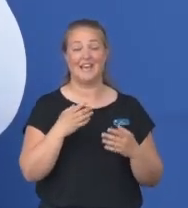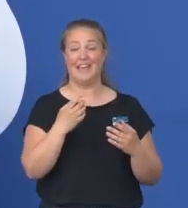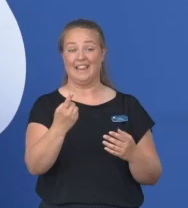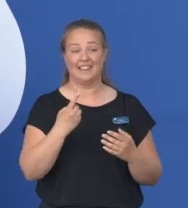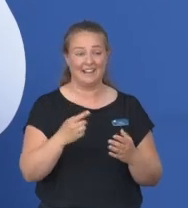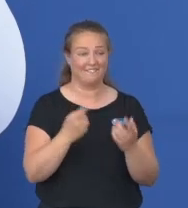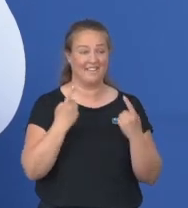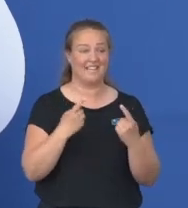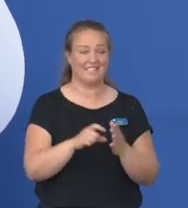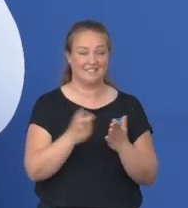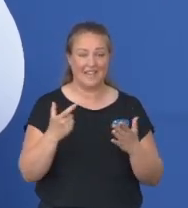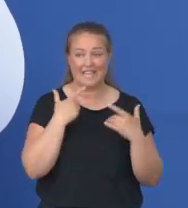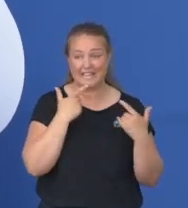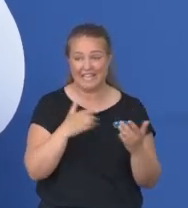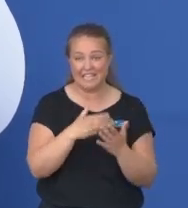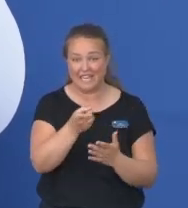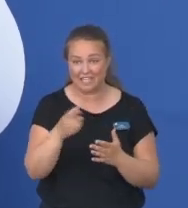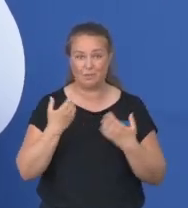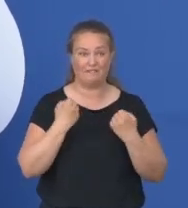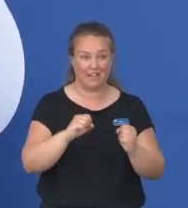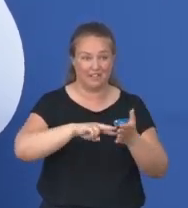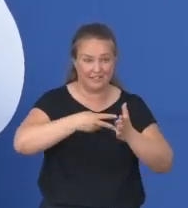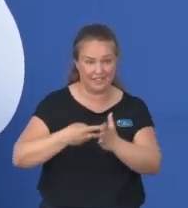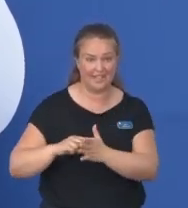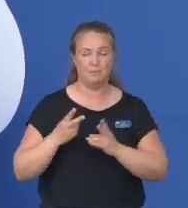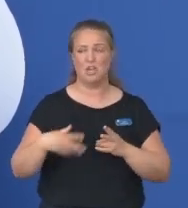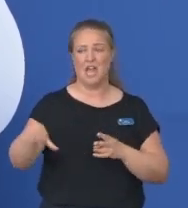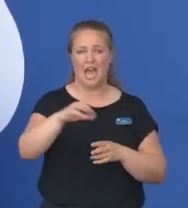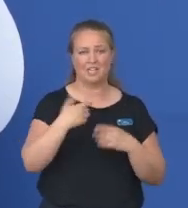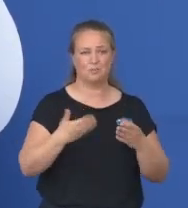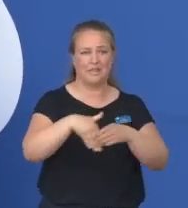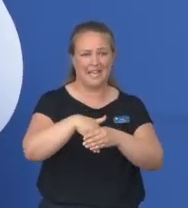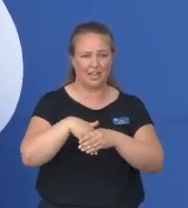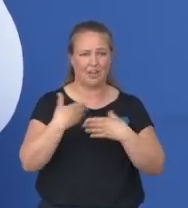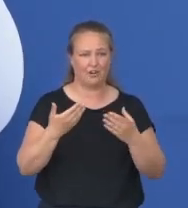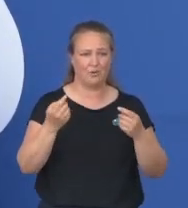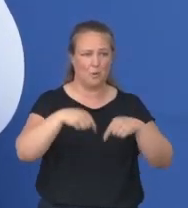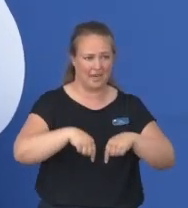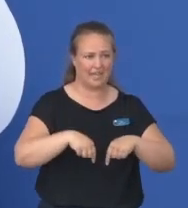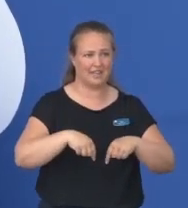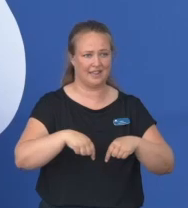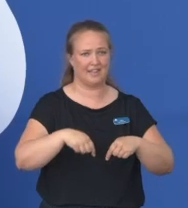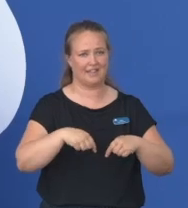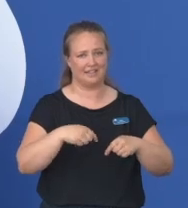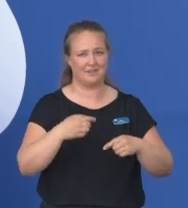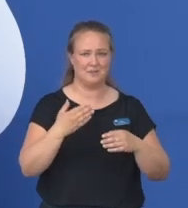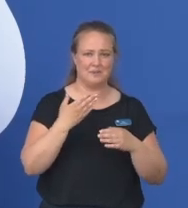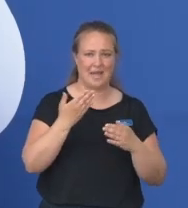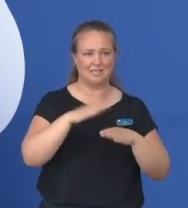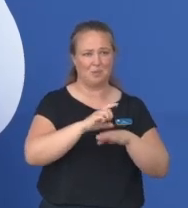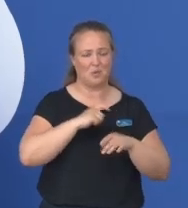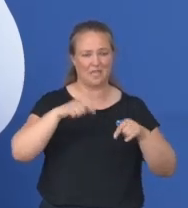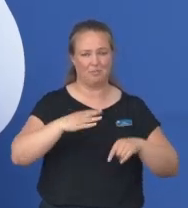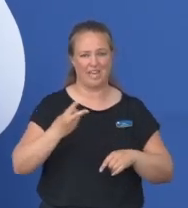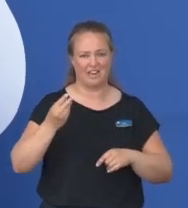tack för det, både till er som arrangerar, de andra som är här och deltar och alla som kommer hit och hälsar på oss här på Järva.